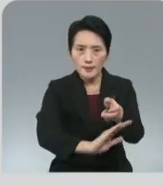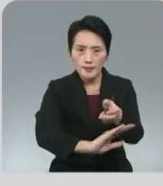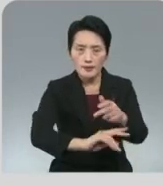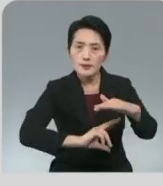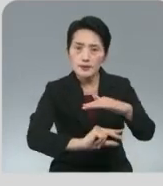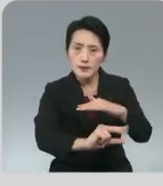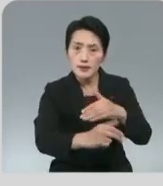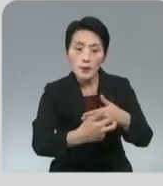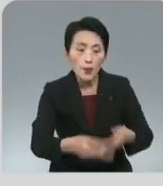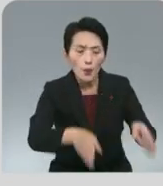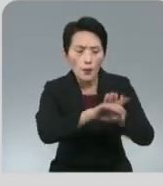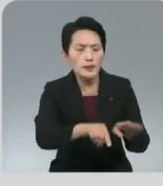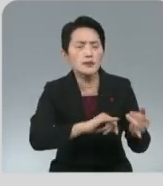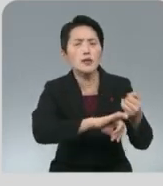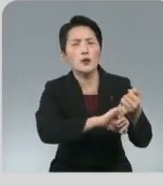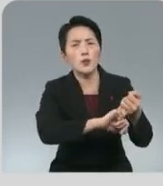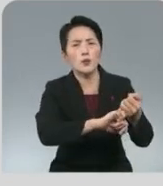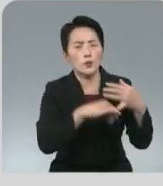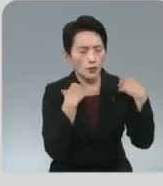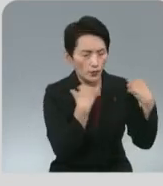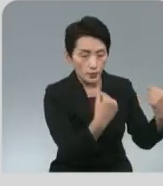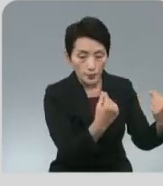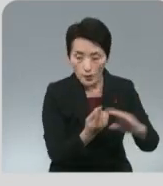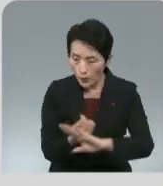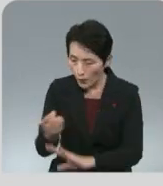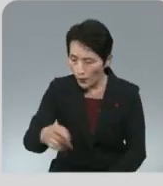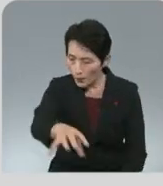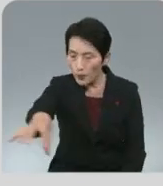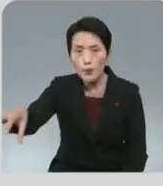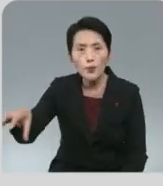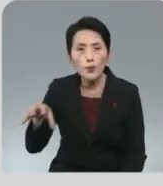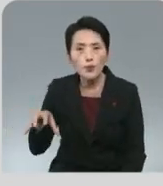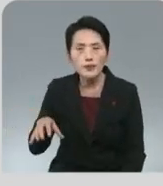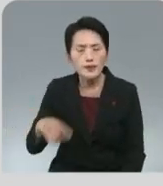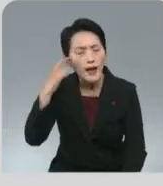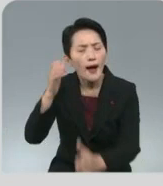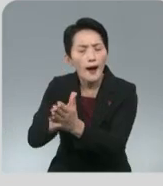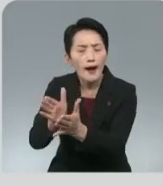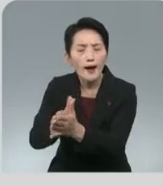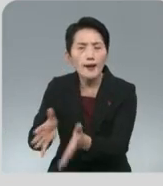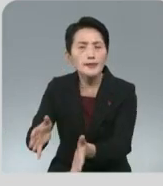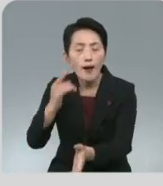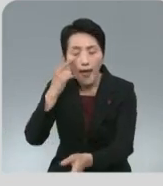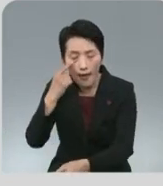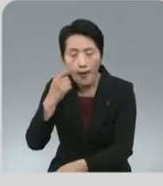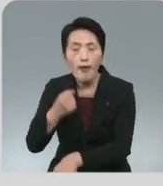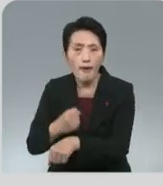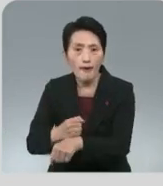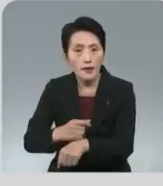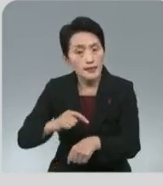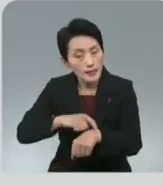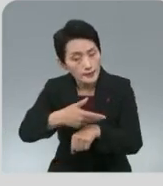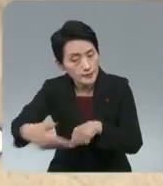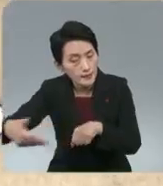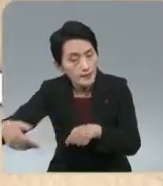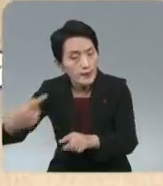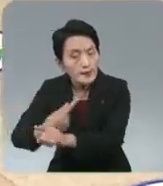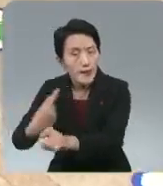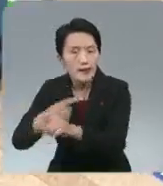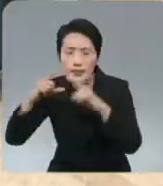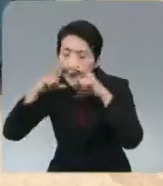existierten er meinte dass der Wegfall der Pflicht frühestens erst nach dem Mond Neujahr im kommenden Jahr möglich wäre sagte er